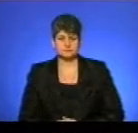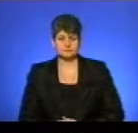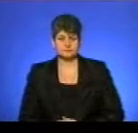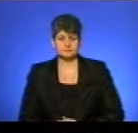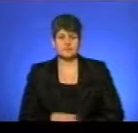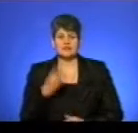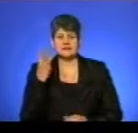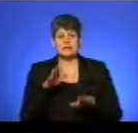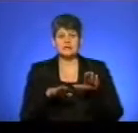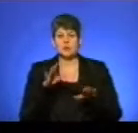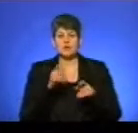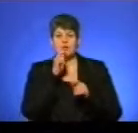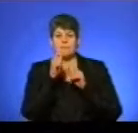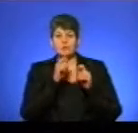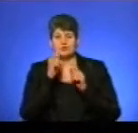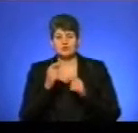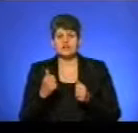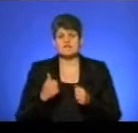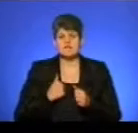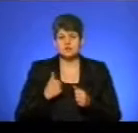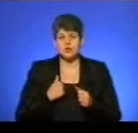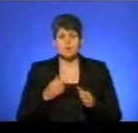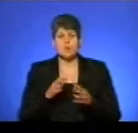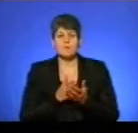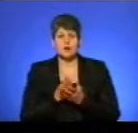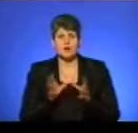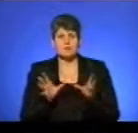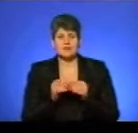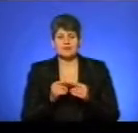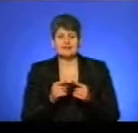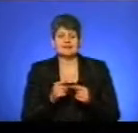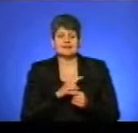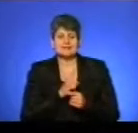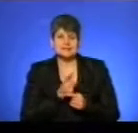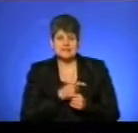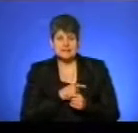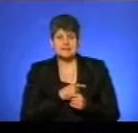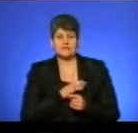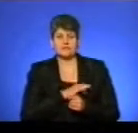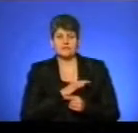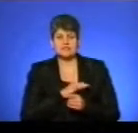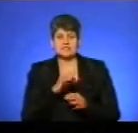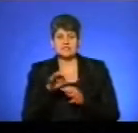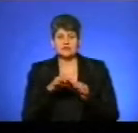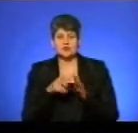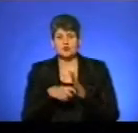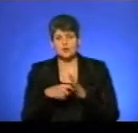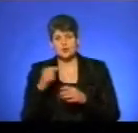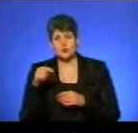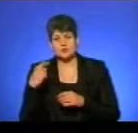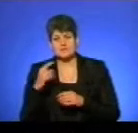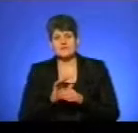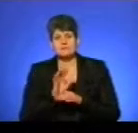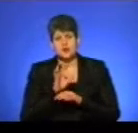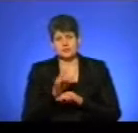Три тонни подарунків військовим операції Об'єднаних сил і вихованцям-сиротинців на Донеччині і Луганщині відправили з Тернополя до Дня